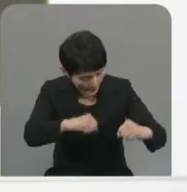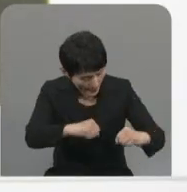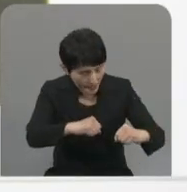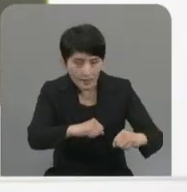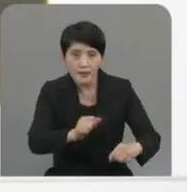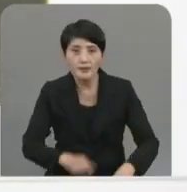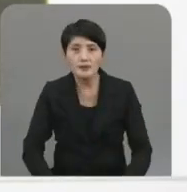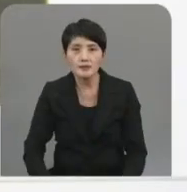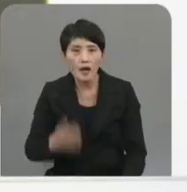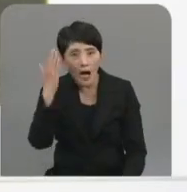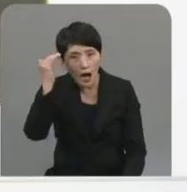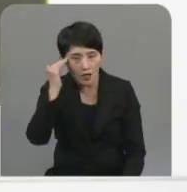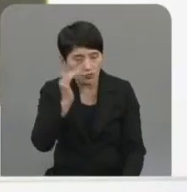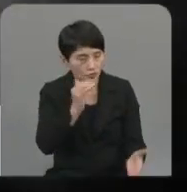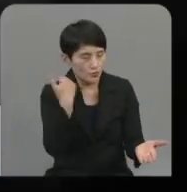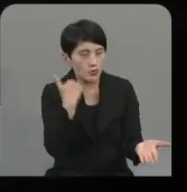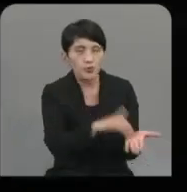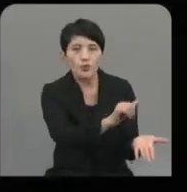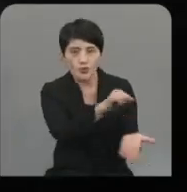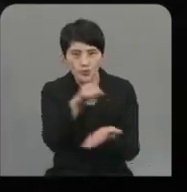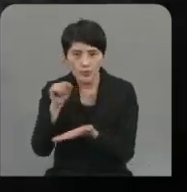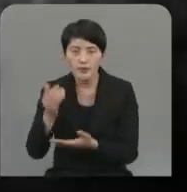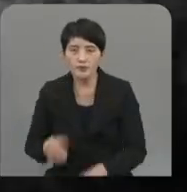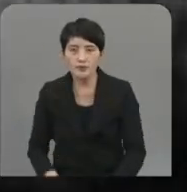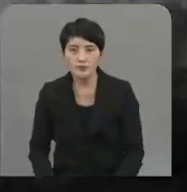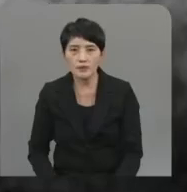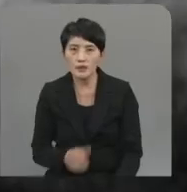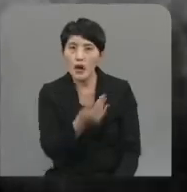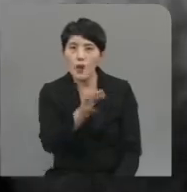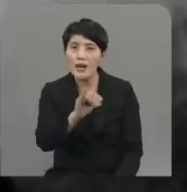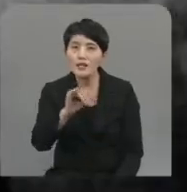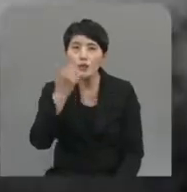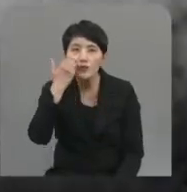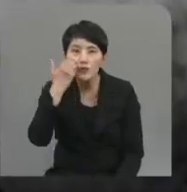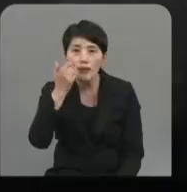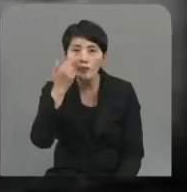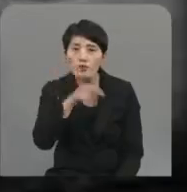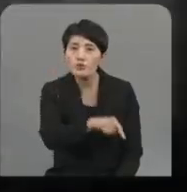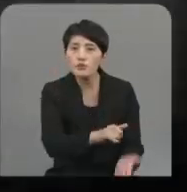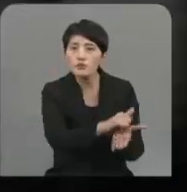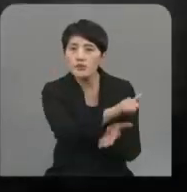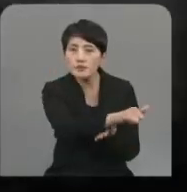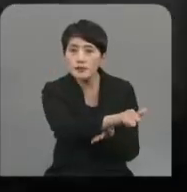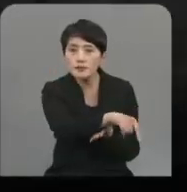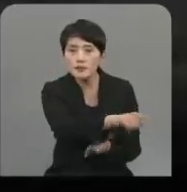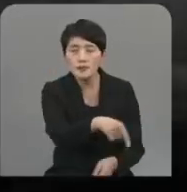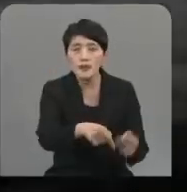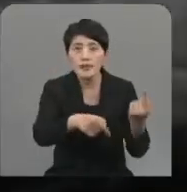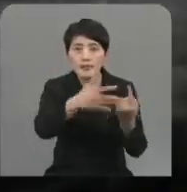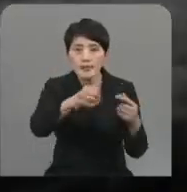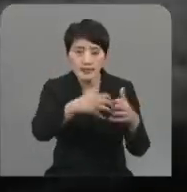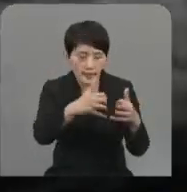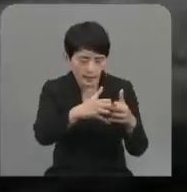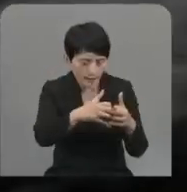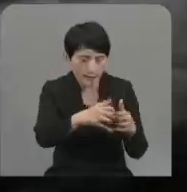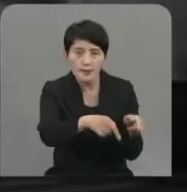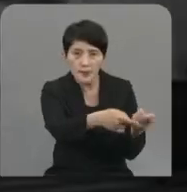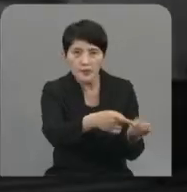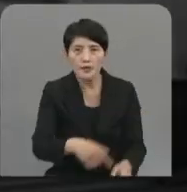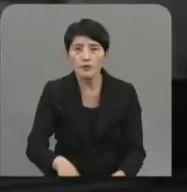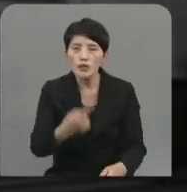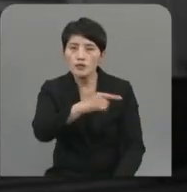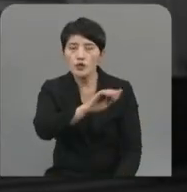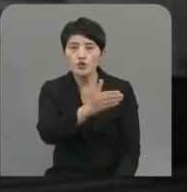quyến của người đã khuất chí sẽ yêu nước Hoàng Kỳ hoan tham gia thế chiến 1 với danh phận là quân đội Mỹ trong khi đang du học tại xứ sở cờ hoa